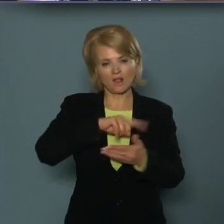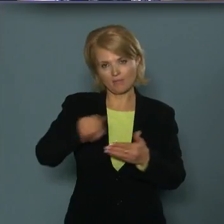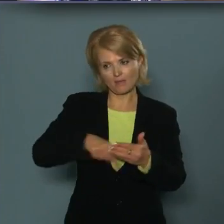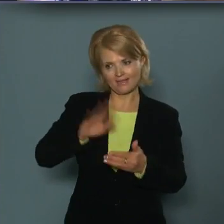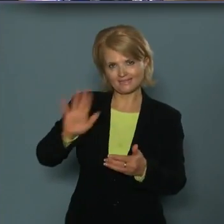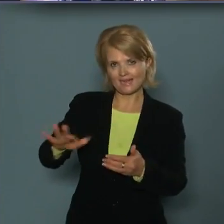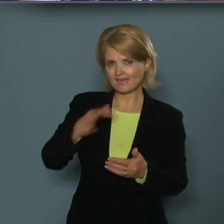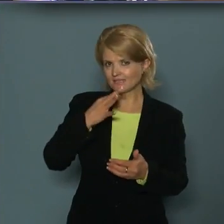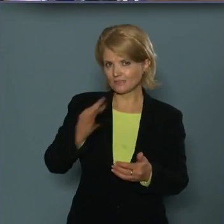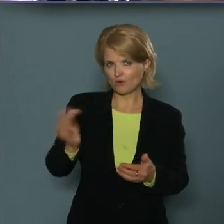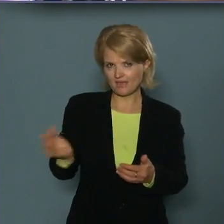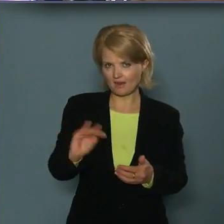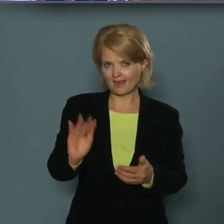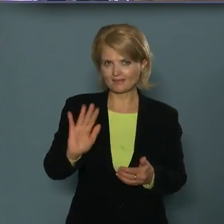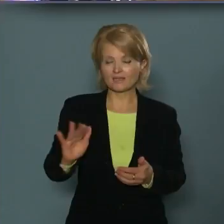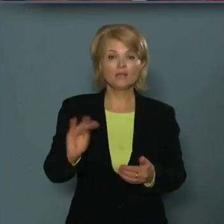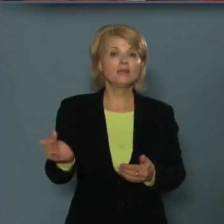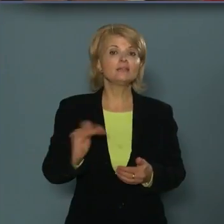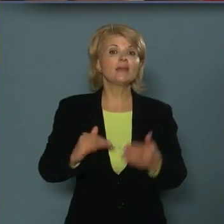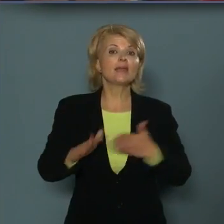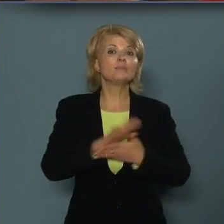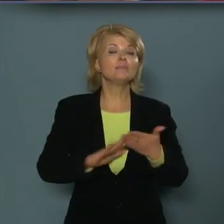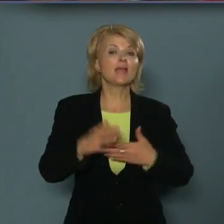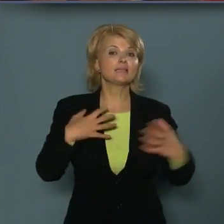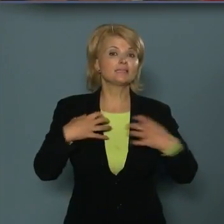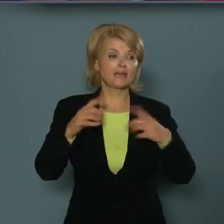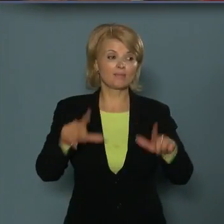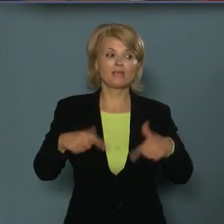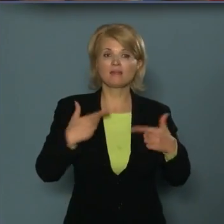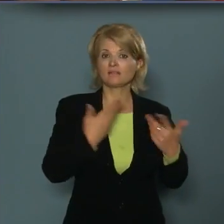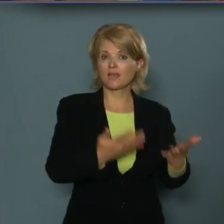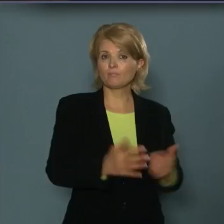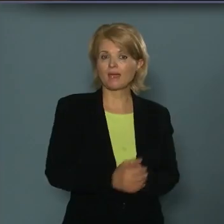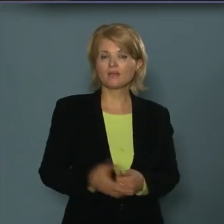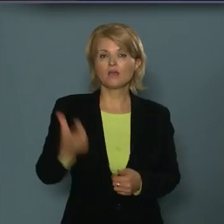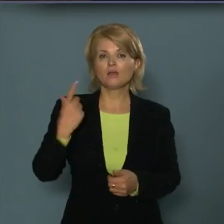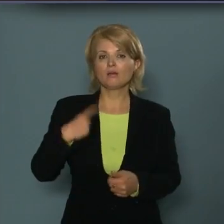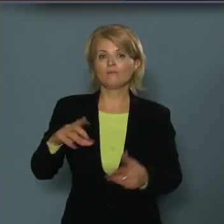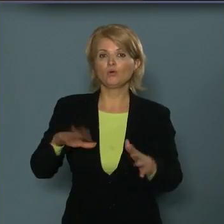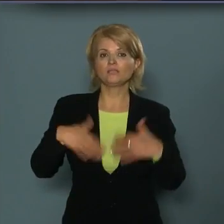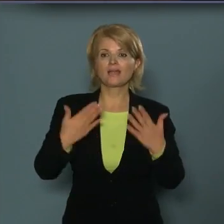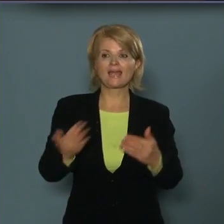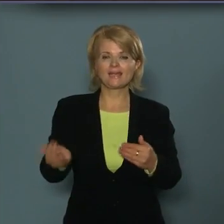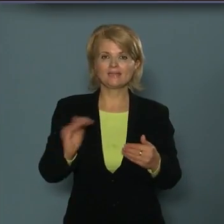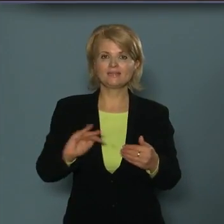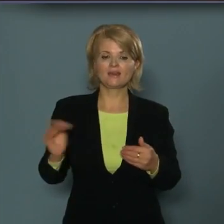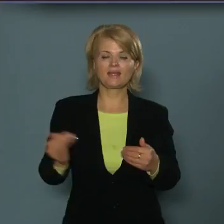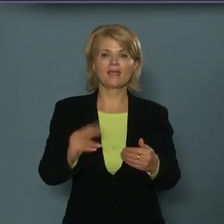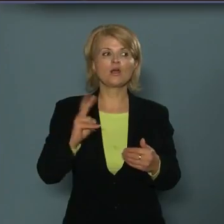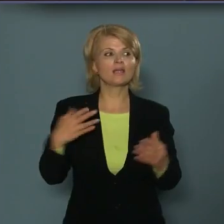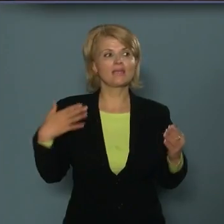szól. A gyerekek milyen szerepet töltenek be az életében, illetve voltak-e gyerekek,